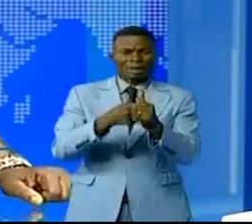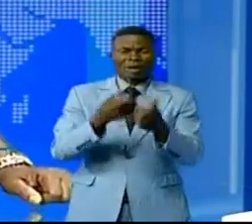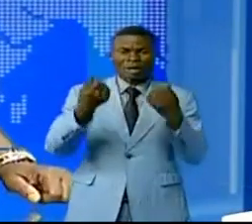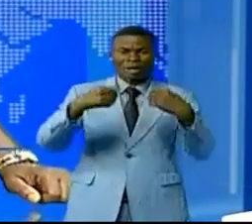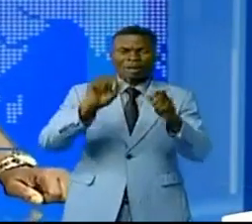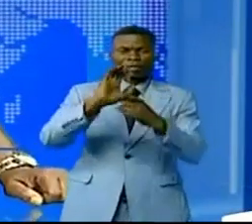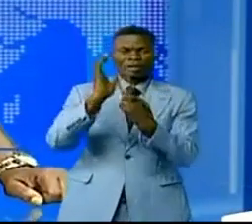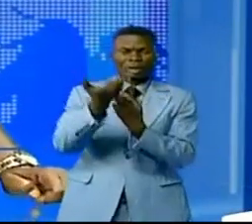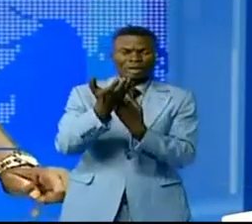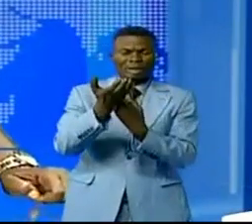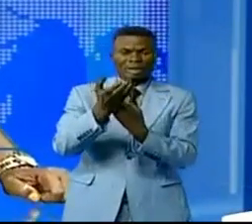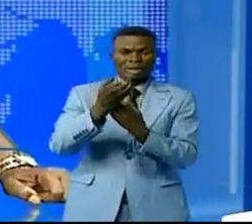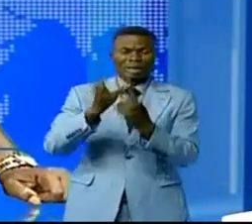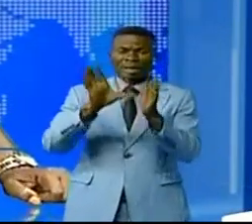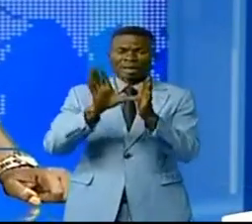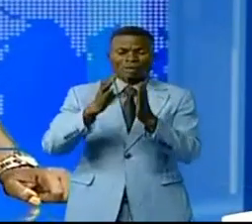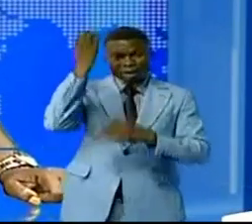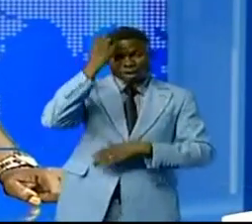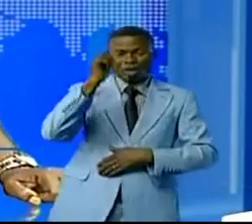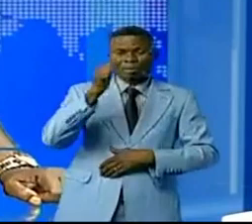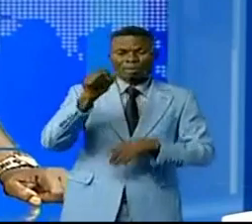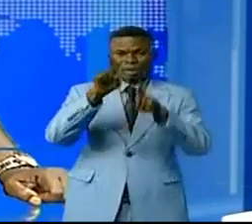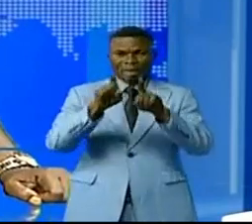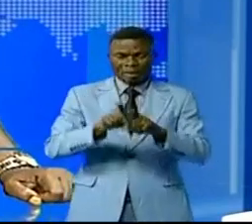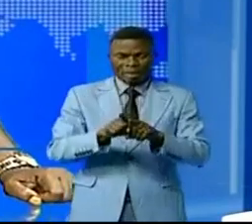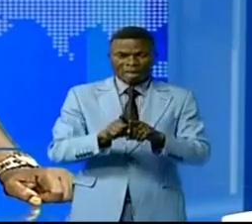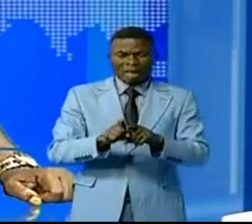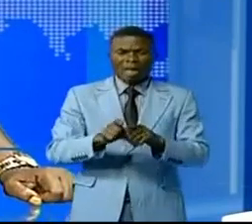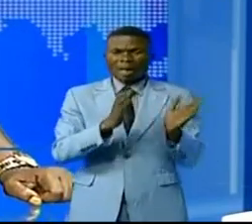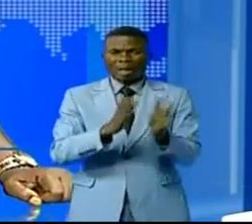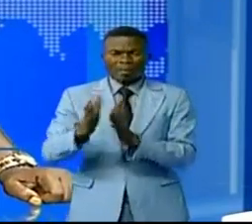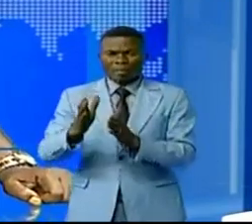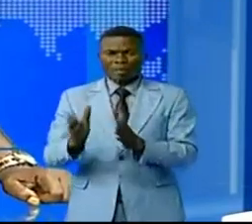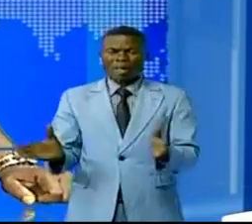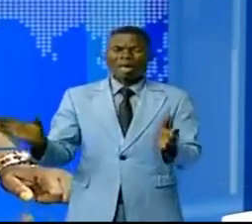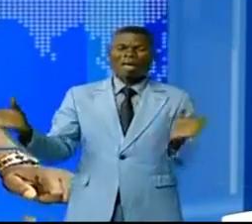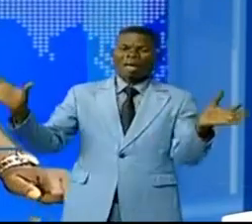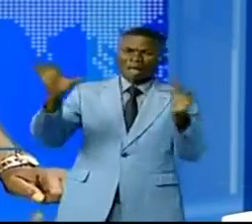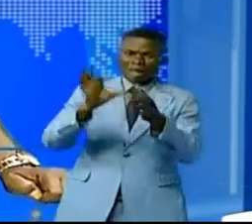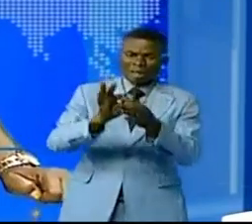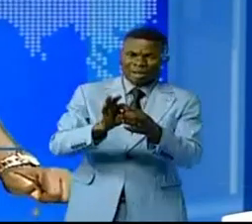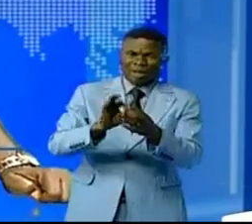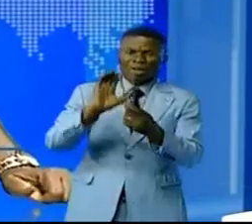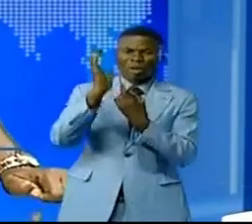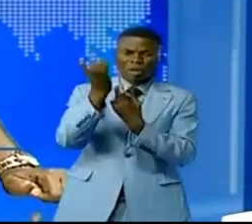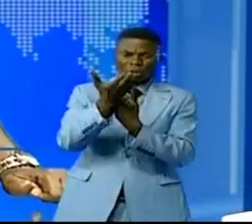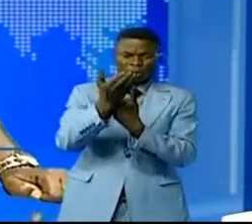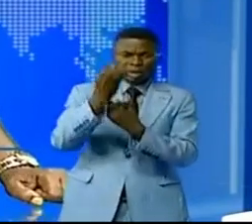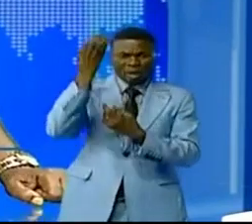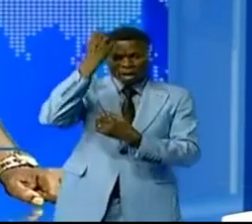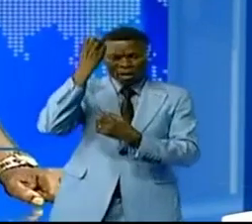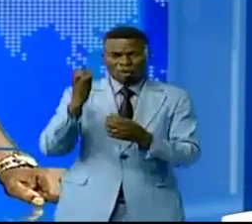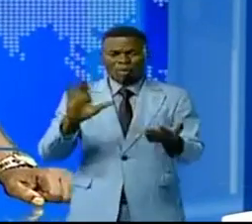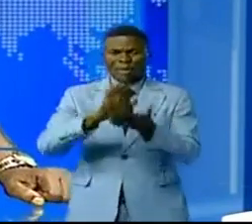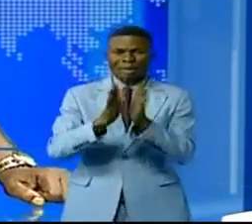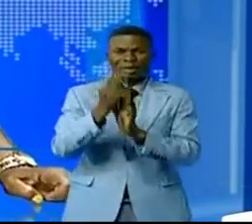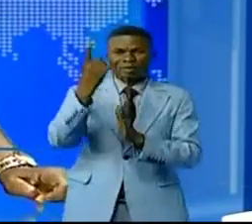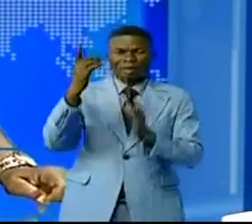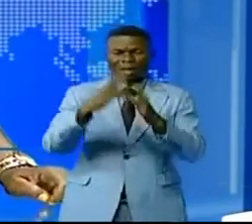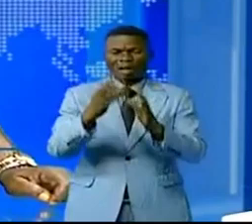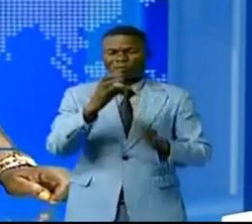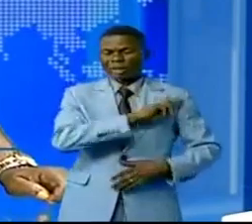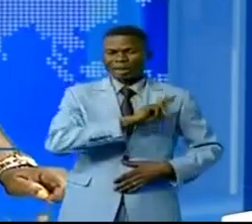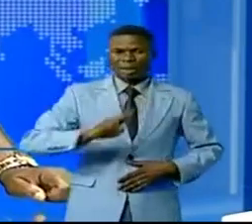la culture et les cinémas européens, mais elle vise également à mixer cette culture à celle de la République démocratique